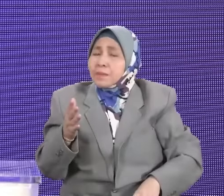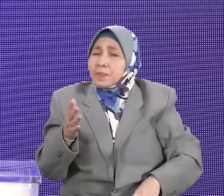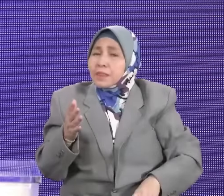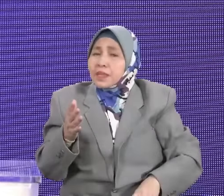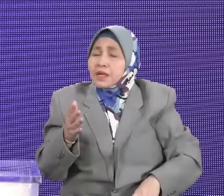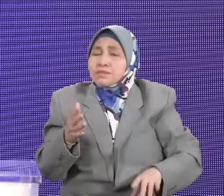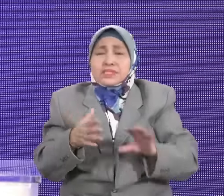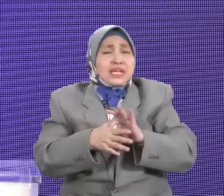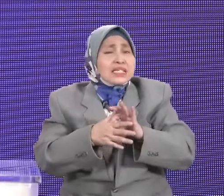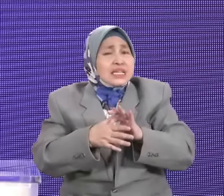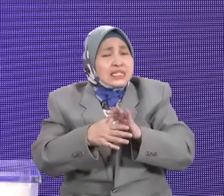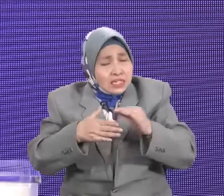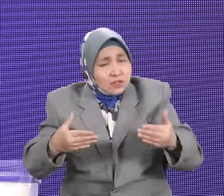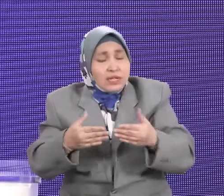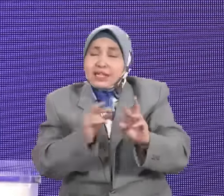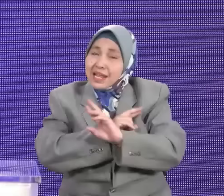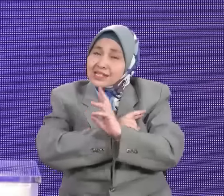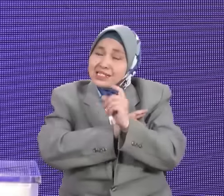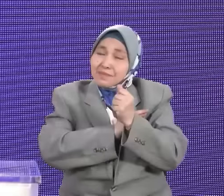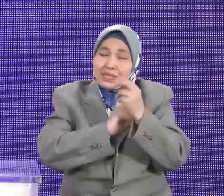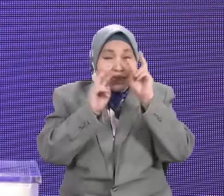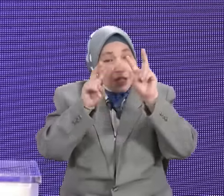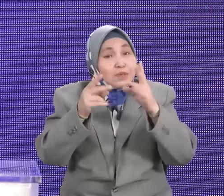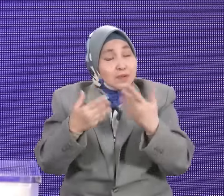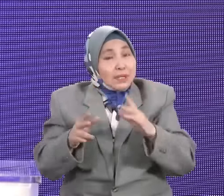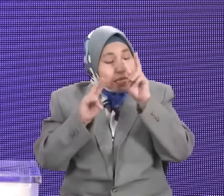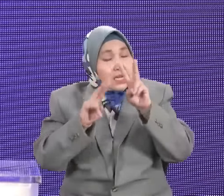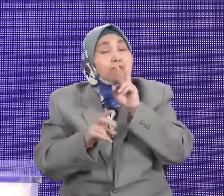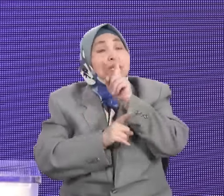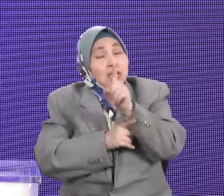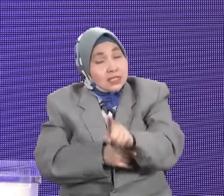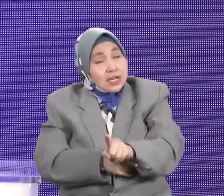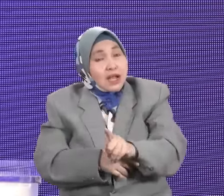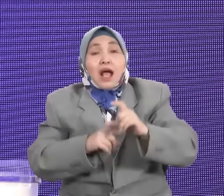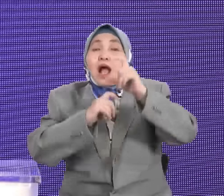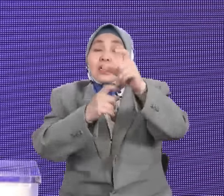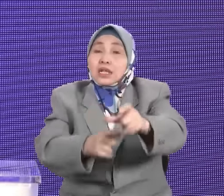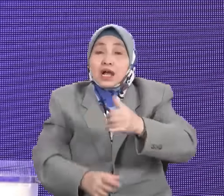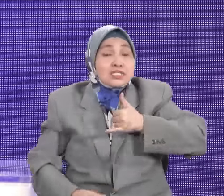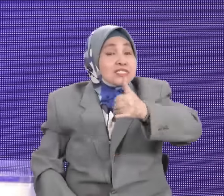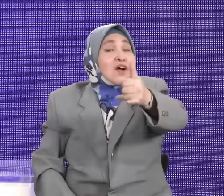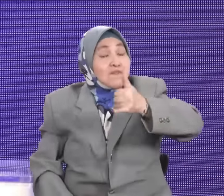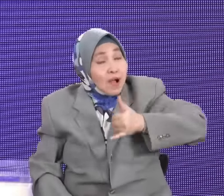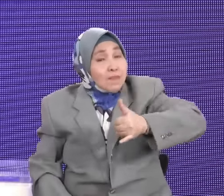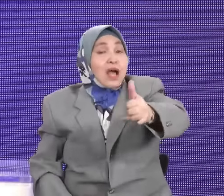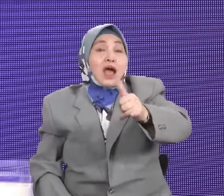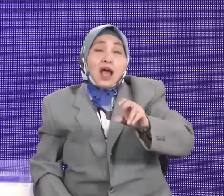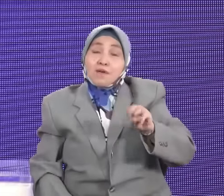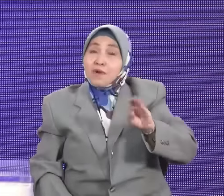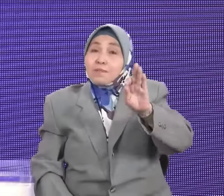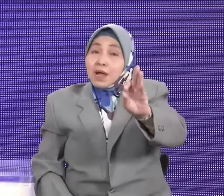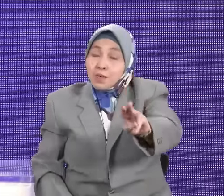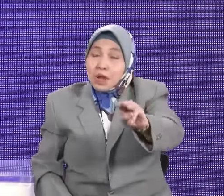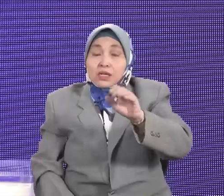isi seterusnya kita lihat sebentar kita melihat selepas Ini rupa-rupanya hadiah sofa awal Marwah itu adalah hasil